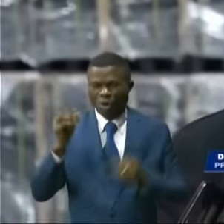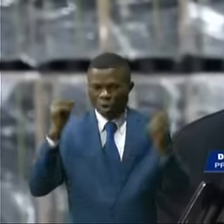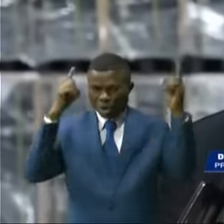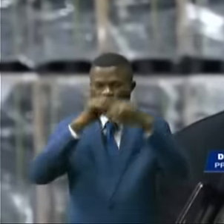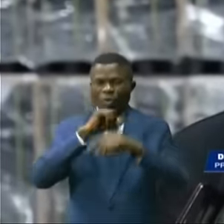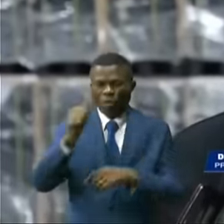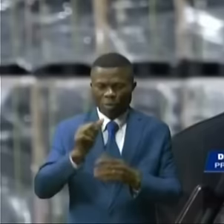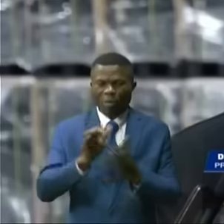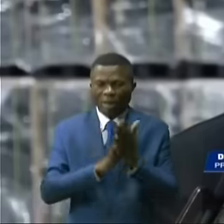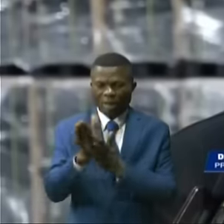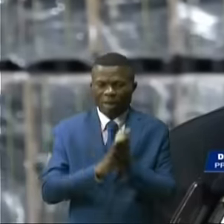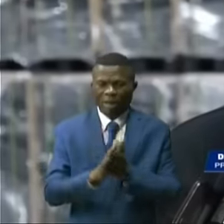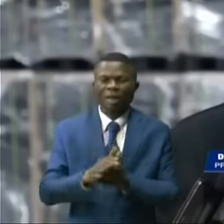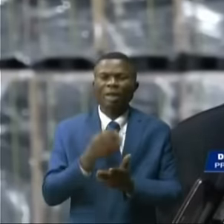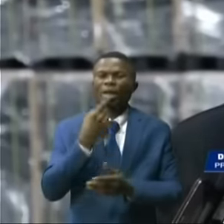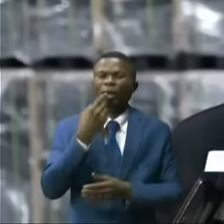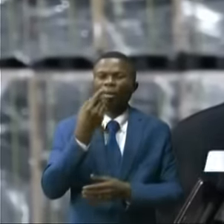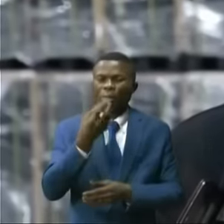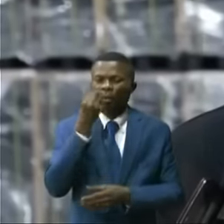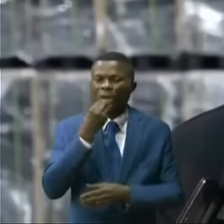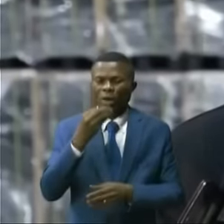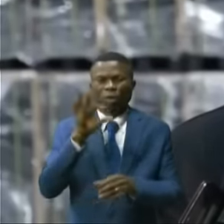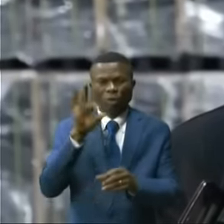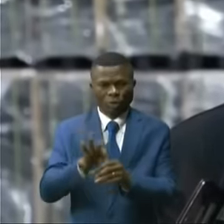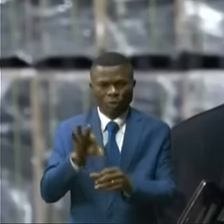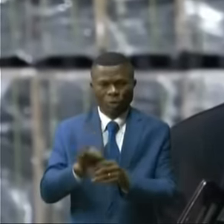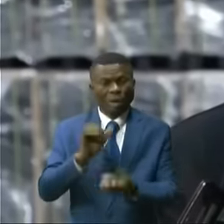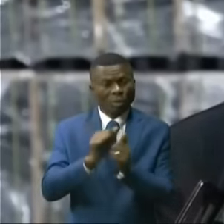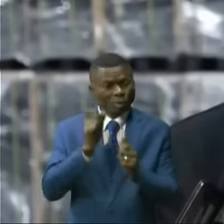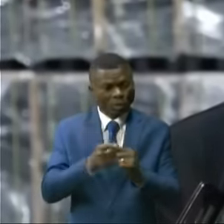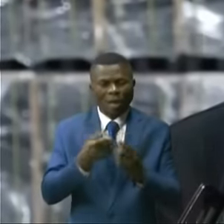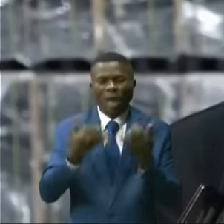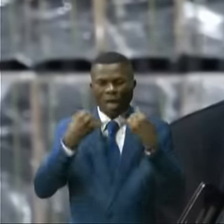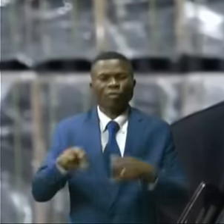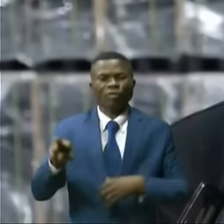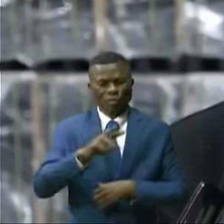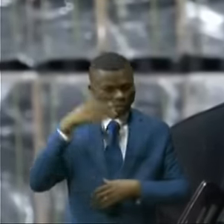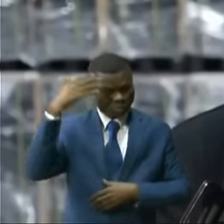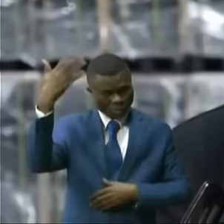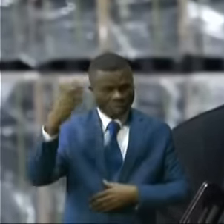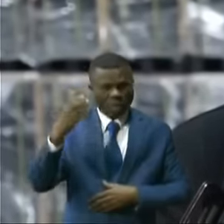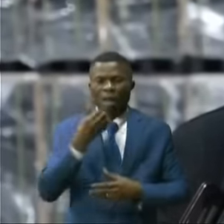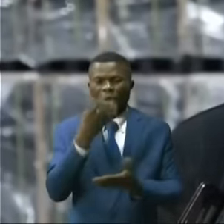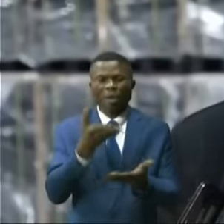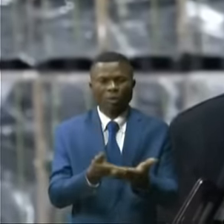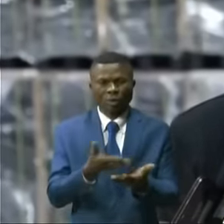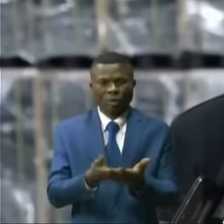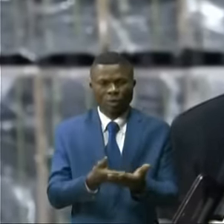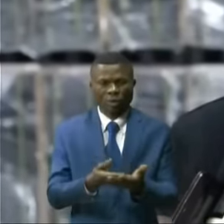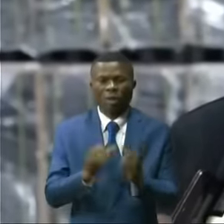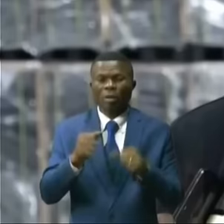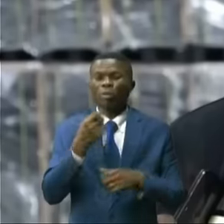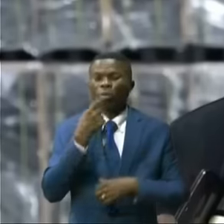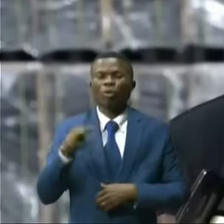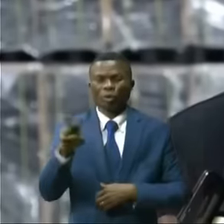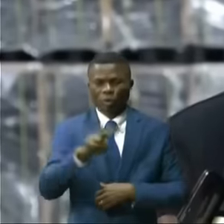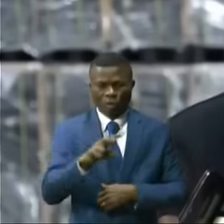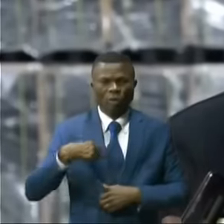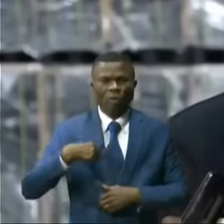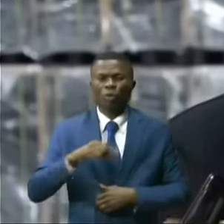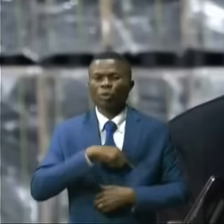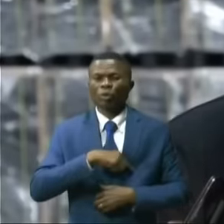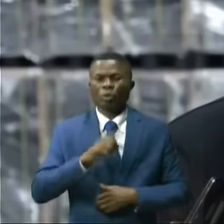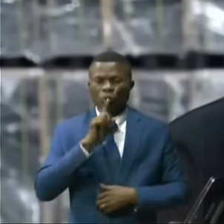fier à ce que la sennie dit quand il y a des difficulté nous en parlons comme dans ce cas ici je peux vous dire que nous sommes